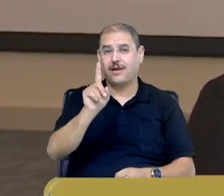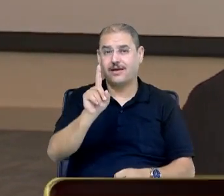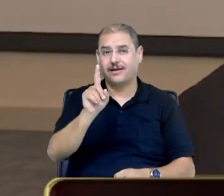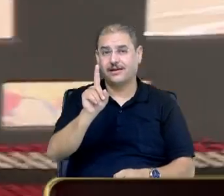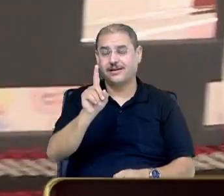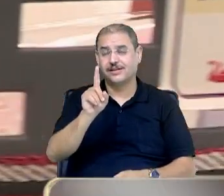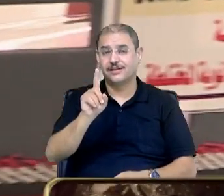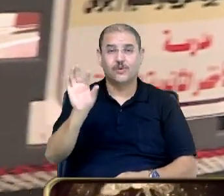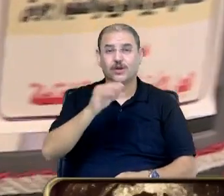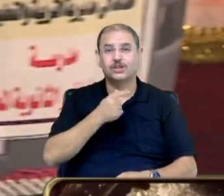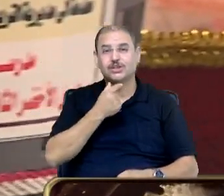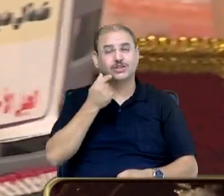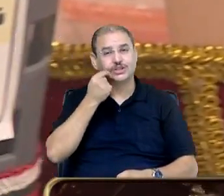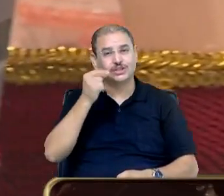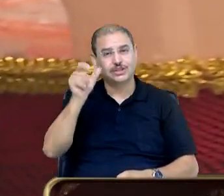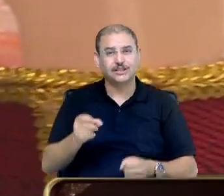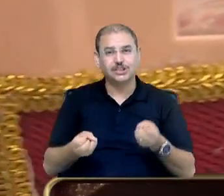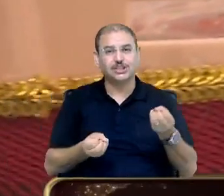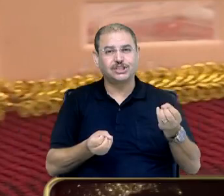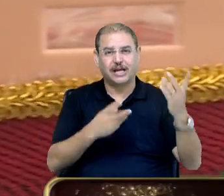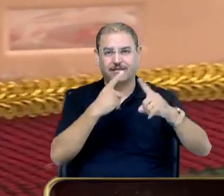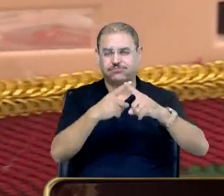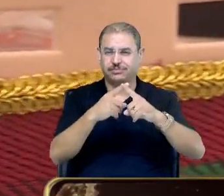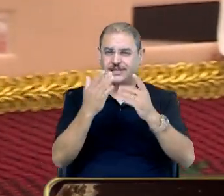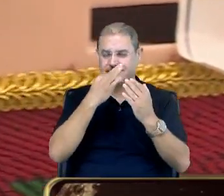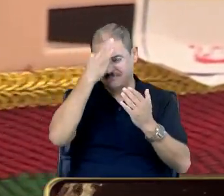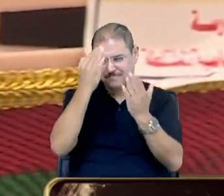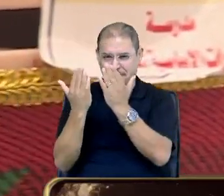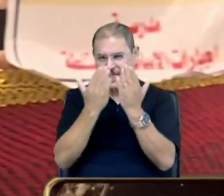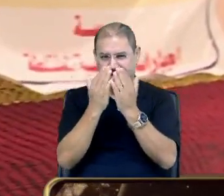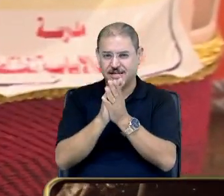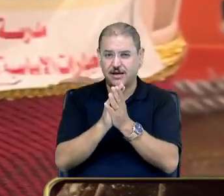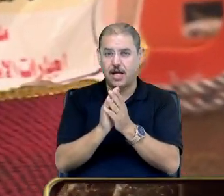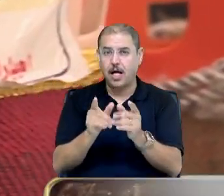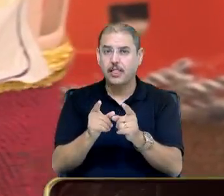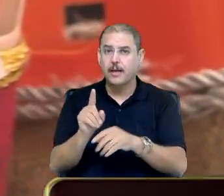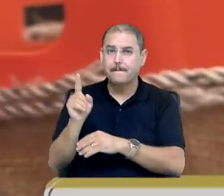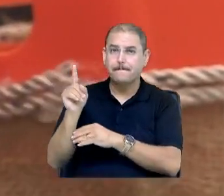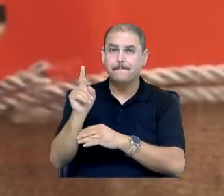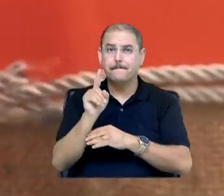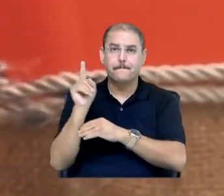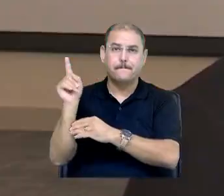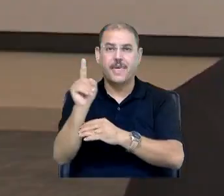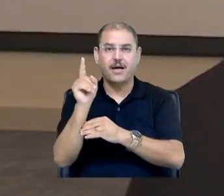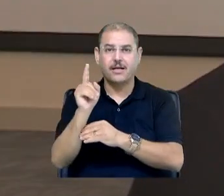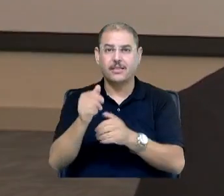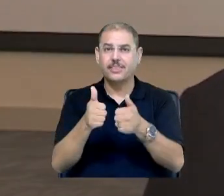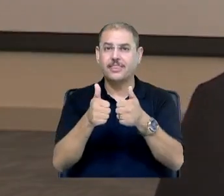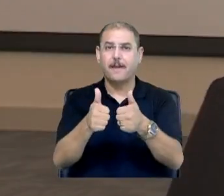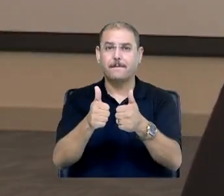الدلابيح وهذه المبادره تهدف الى توفير بيئه تعليميه تعليميه للطالب